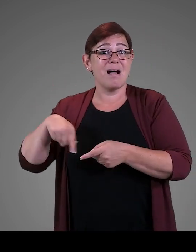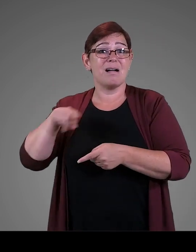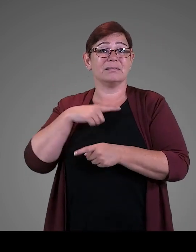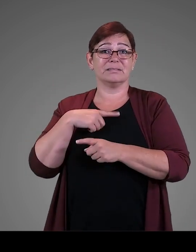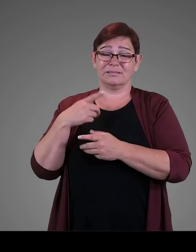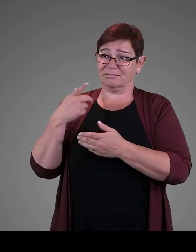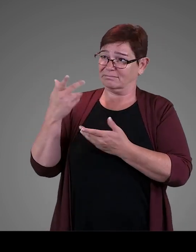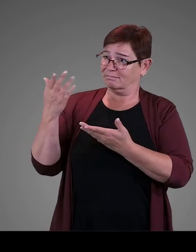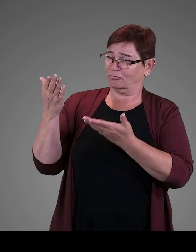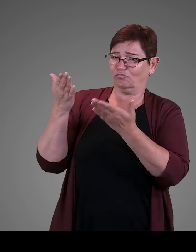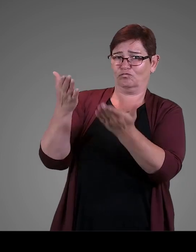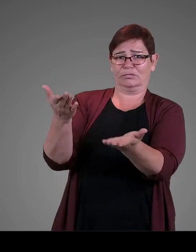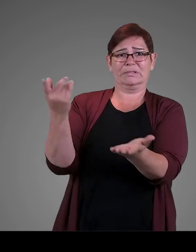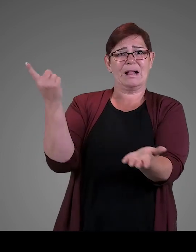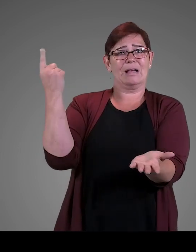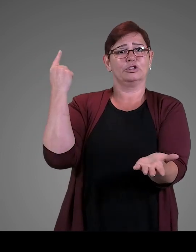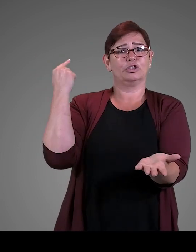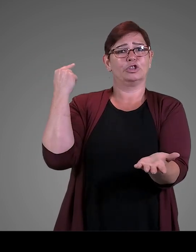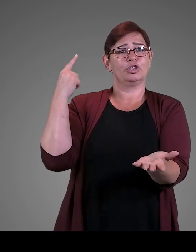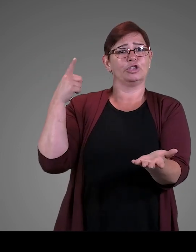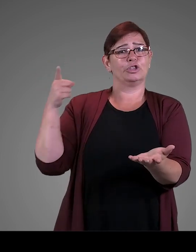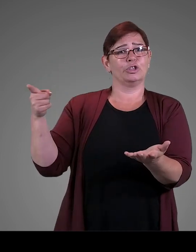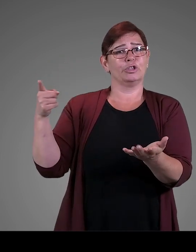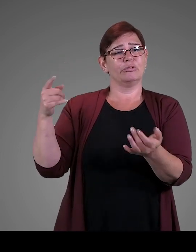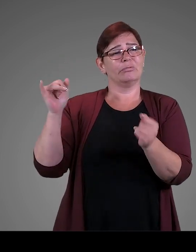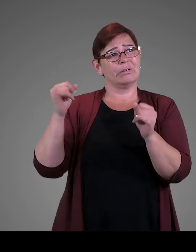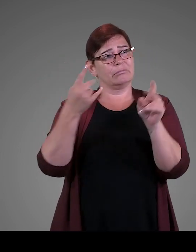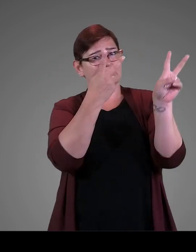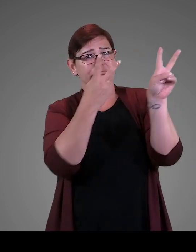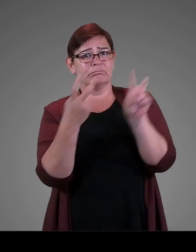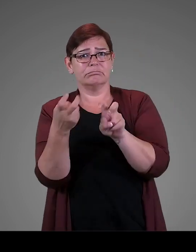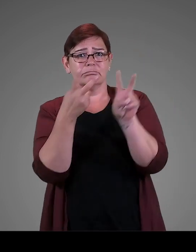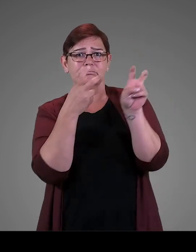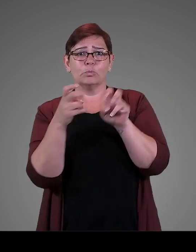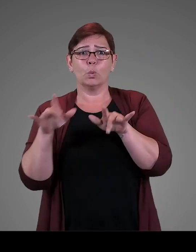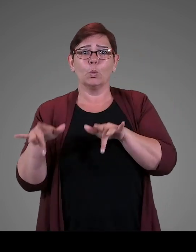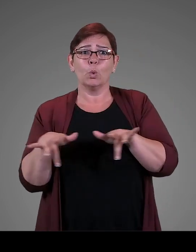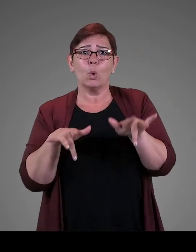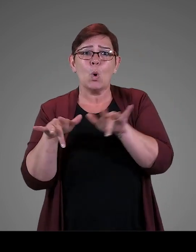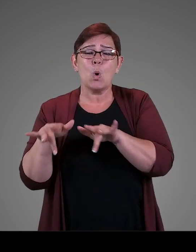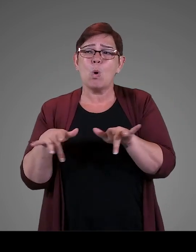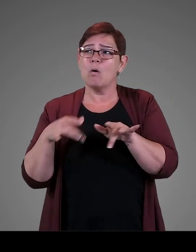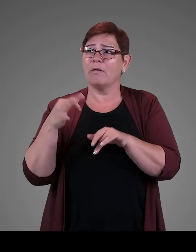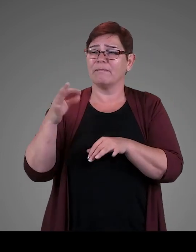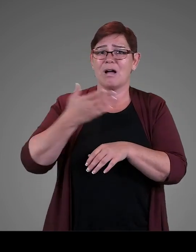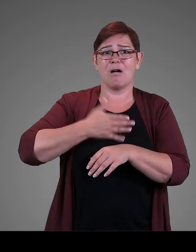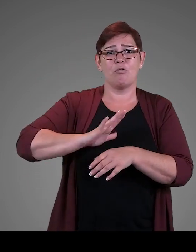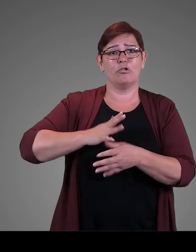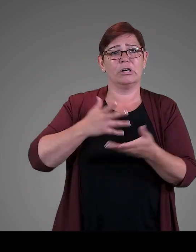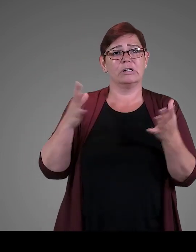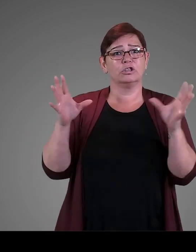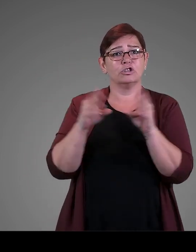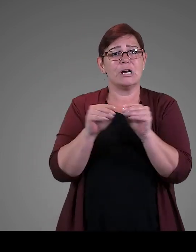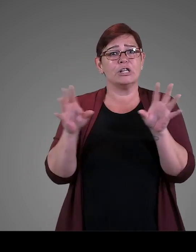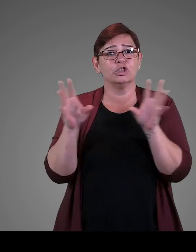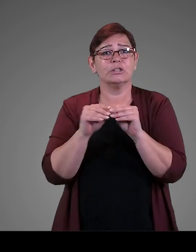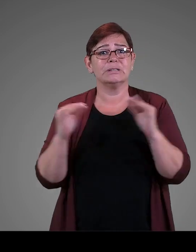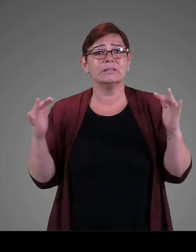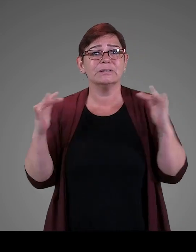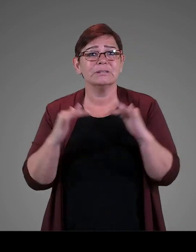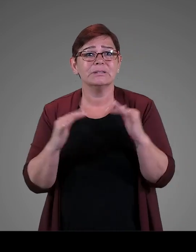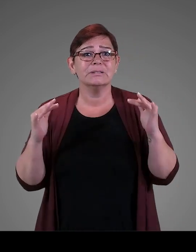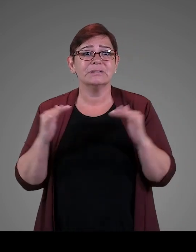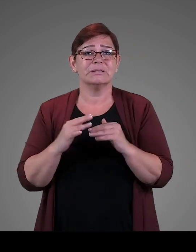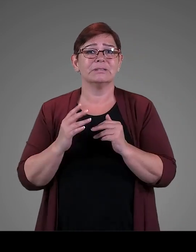malentendants, nous ont invités, suggéré depuis l'an dernier, en fait, de faire des captations vidéo de